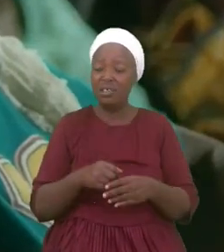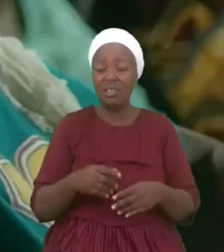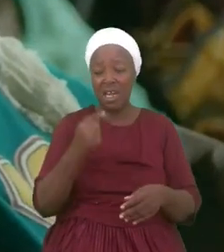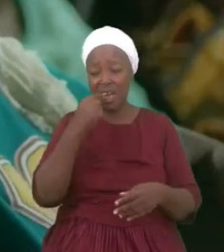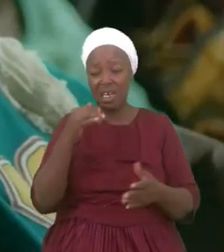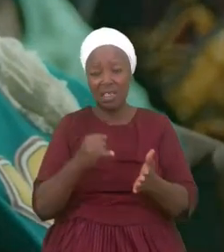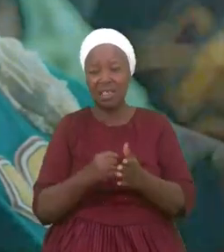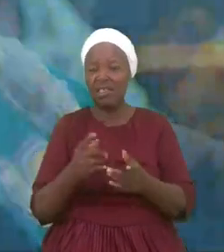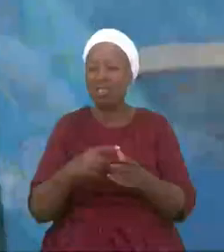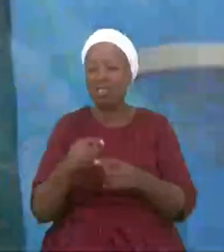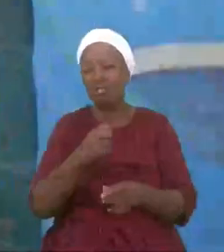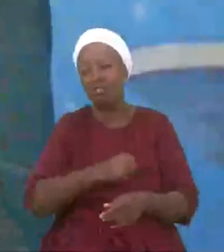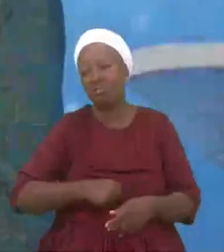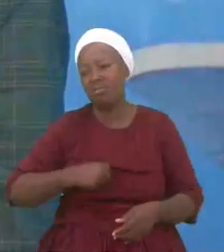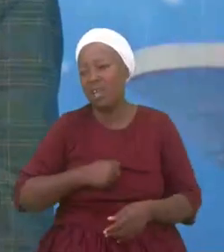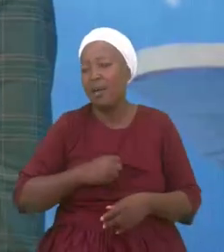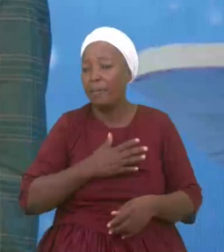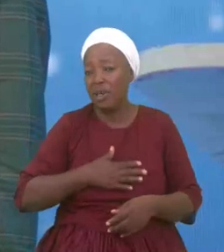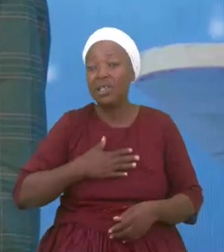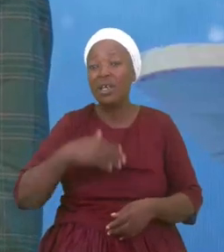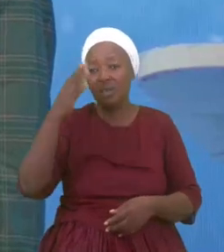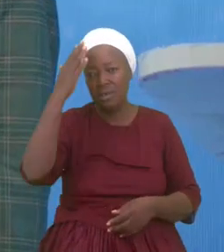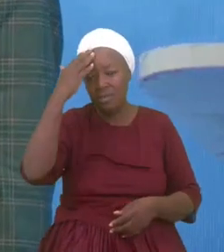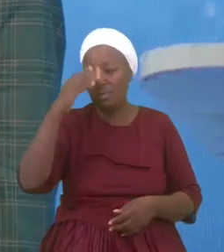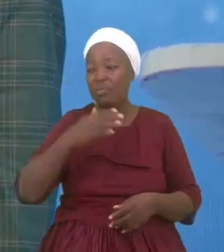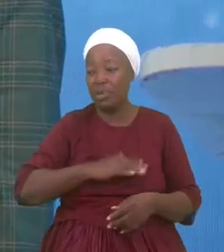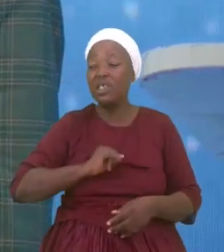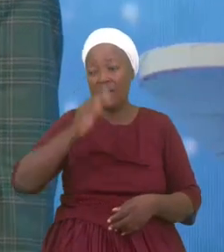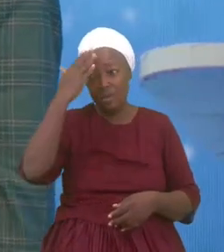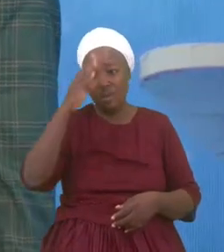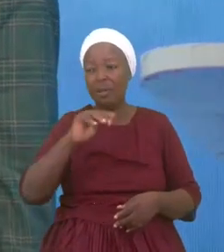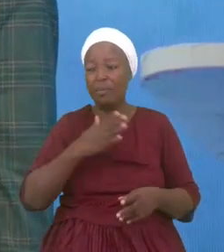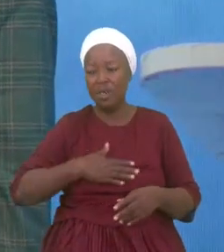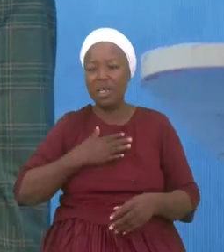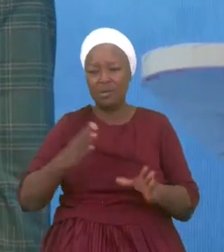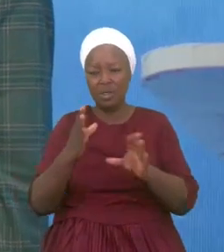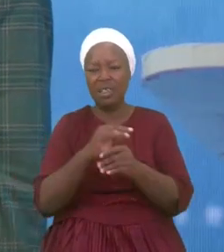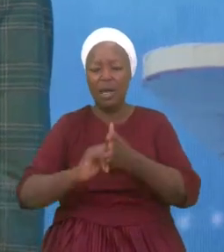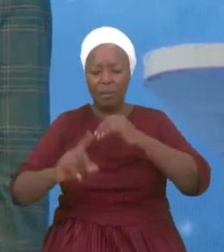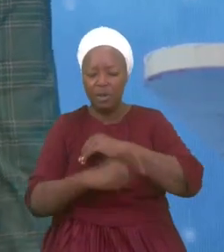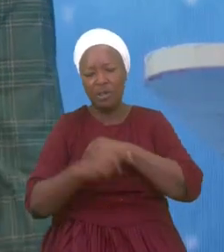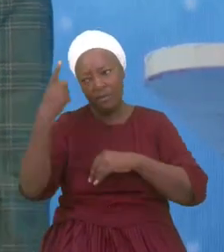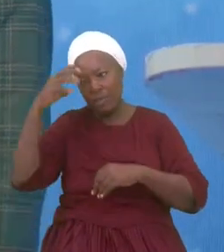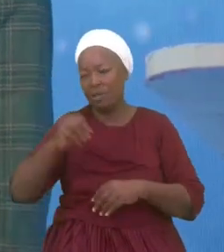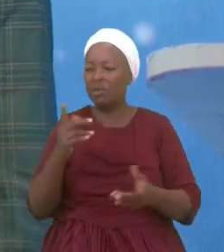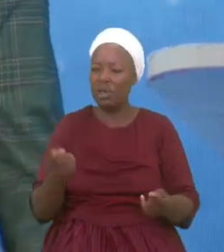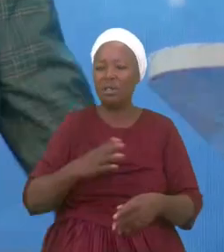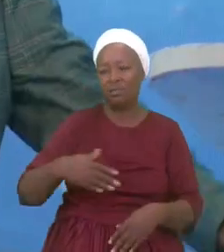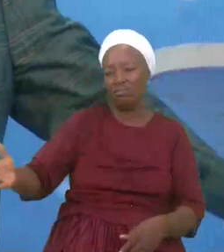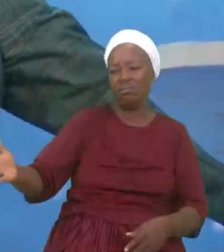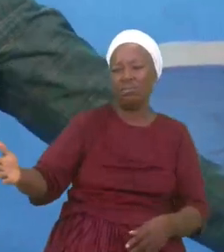si tu le bas maintenant un petit peu mourir monsieur s'il vous plaît mais je peux prendre